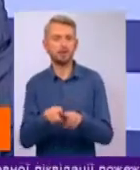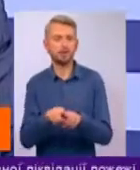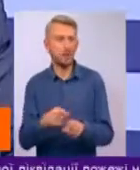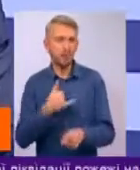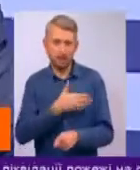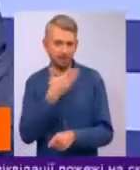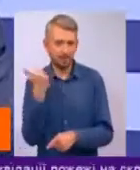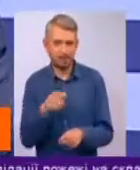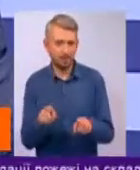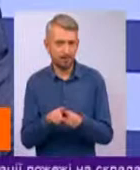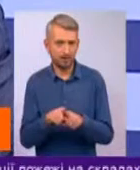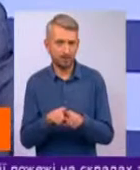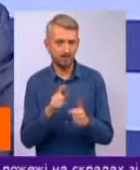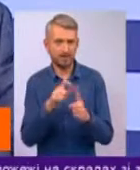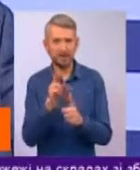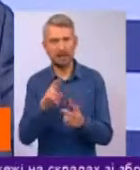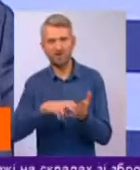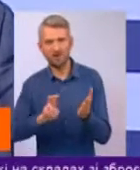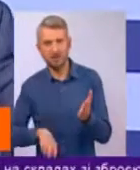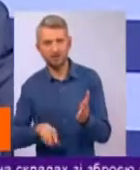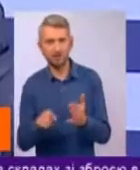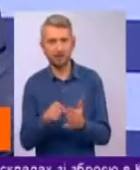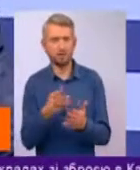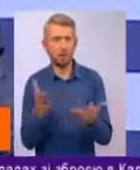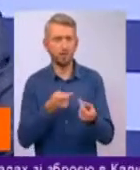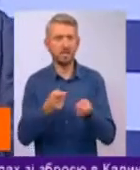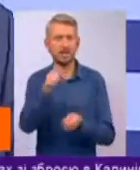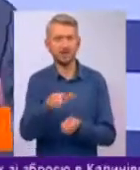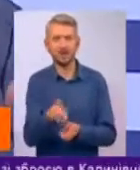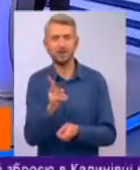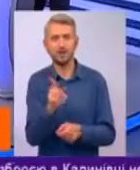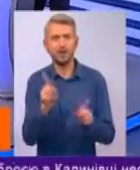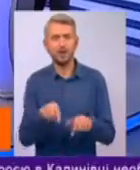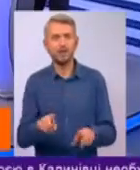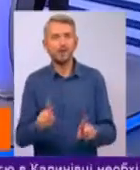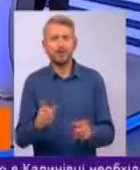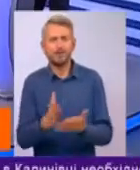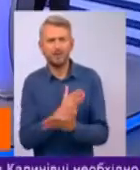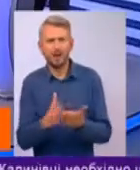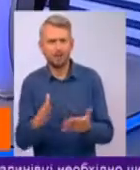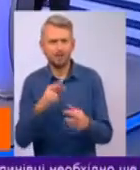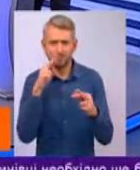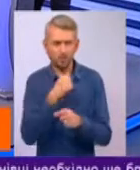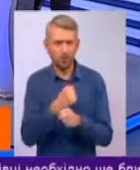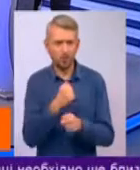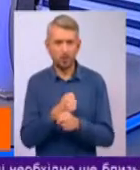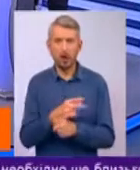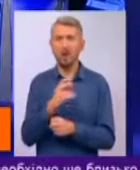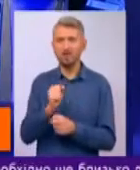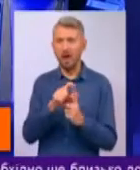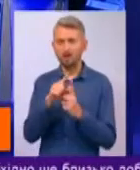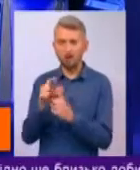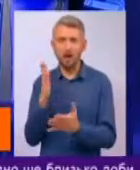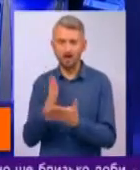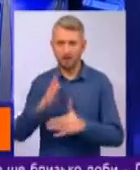же нема таких взагалі слів, як відставка там, да, того чи іншого керівника, який навіть там щось взагалі не так робить. Ну, на словах є, а ось